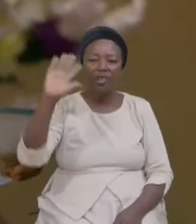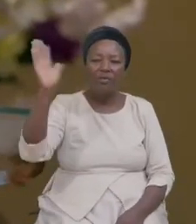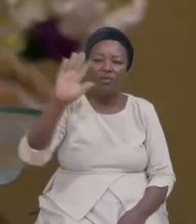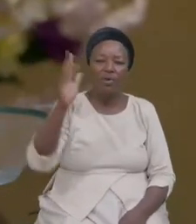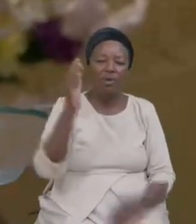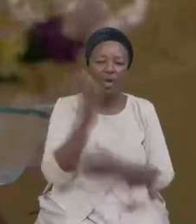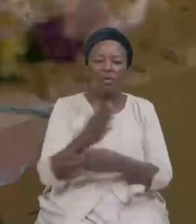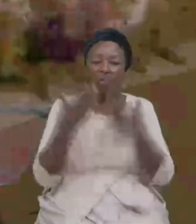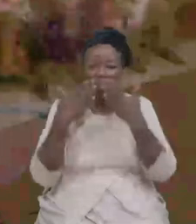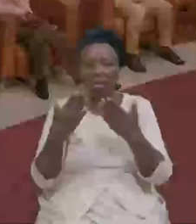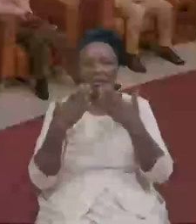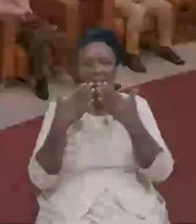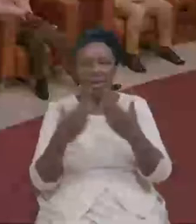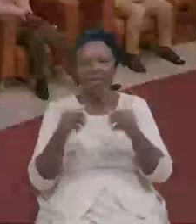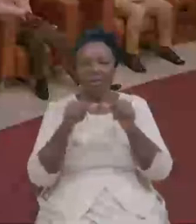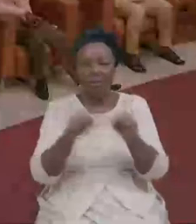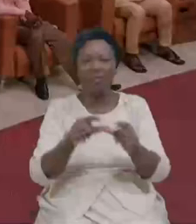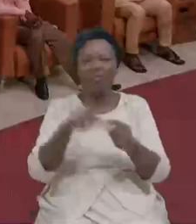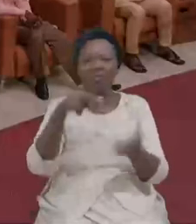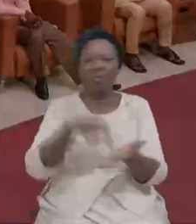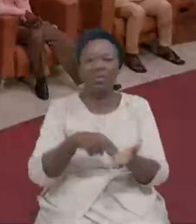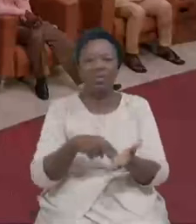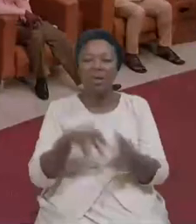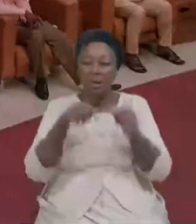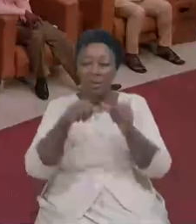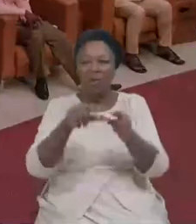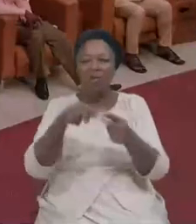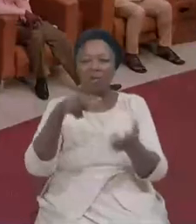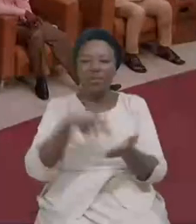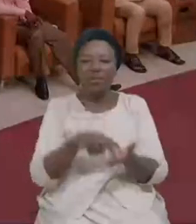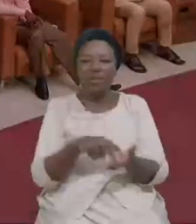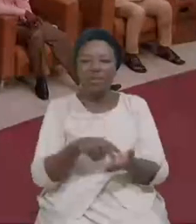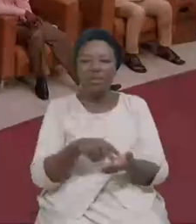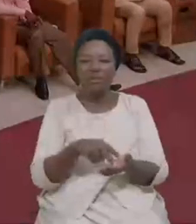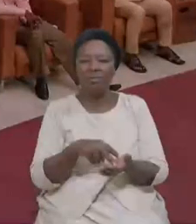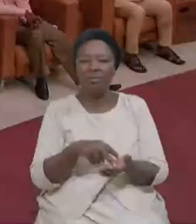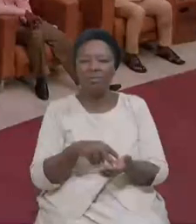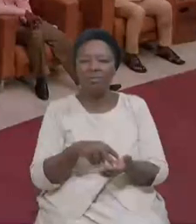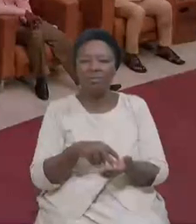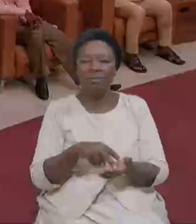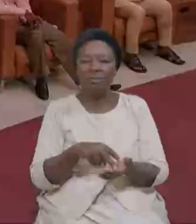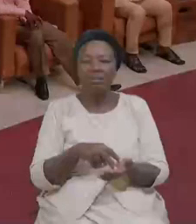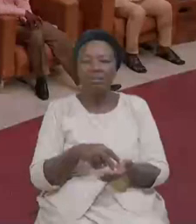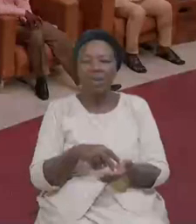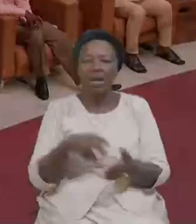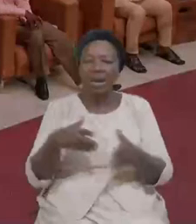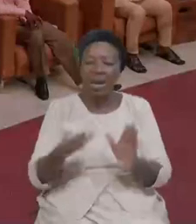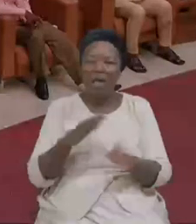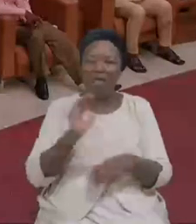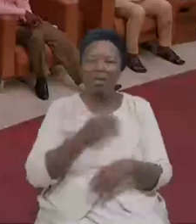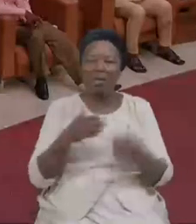air, toujours debout s'il vous plaît, si les surveillants ne vous ont pas encore remis les formulaires, les fiches de